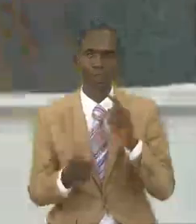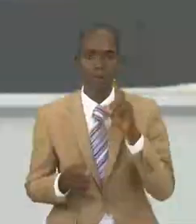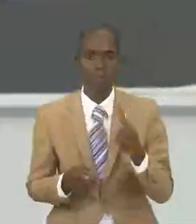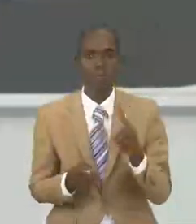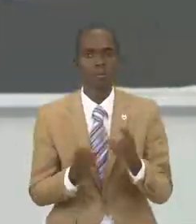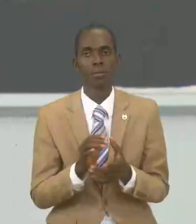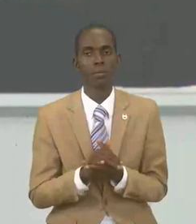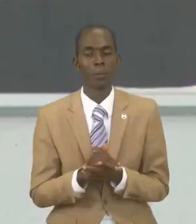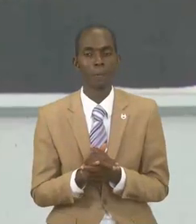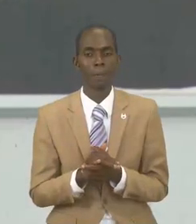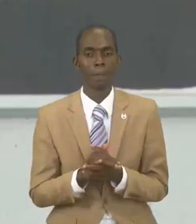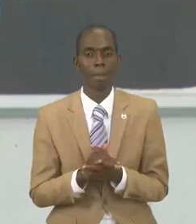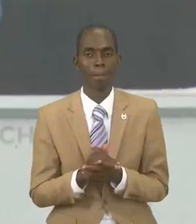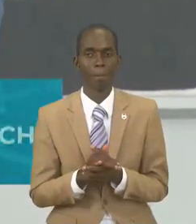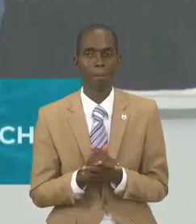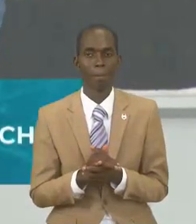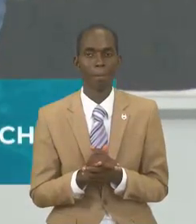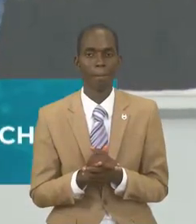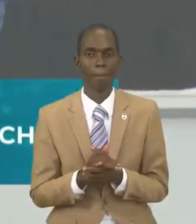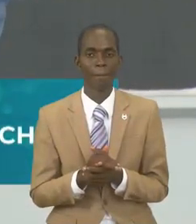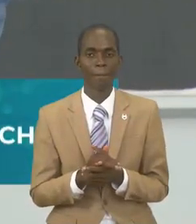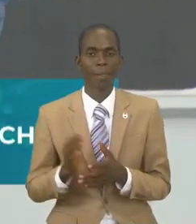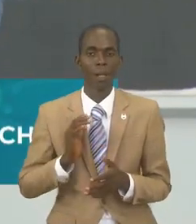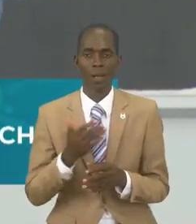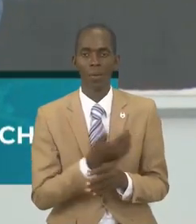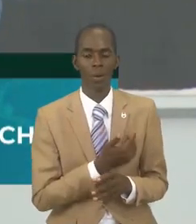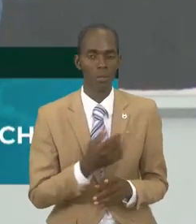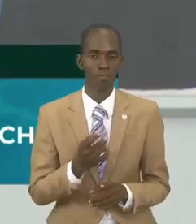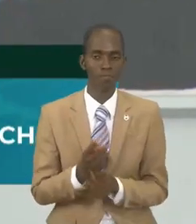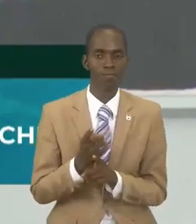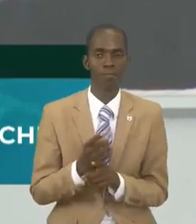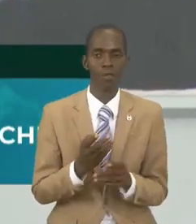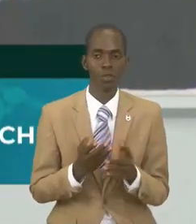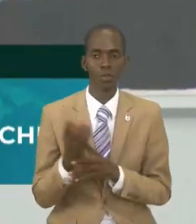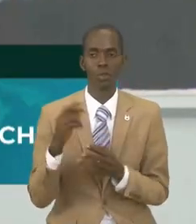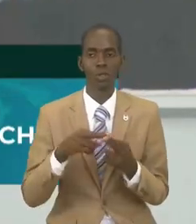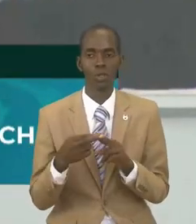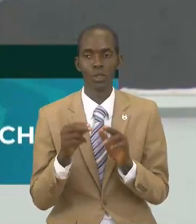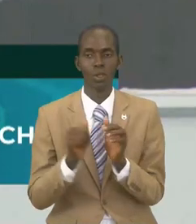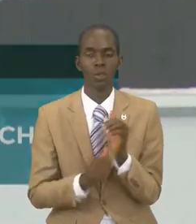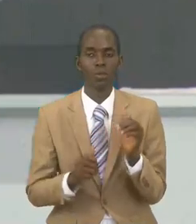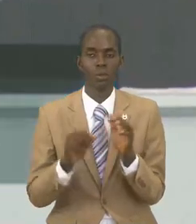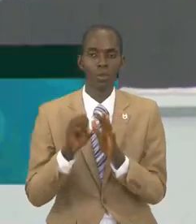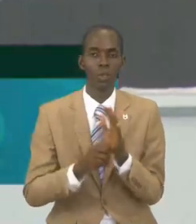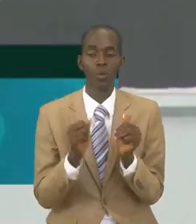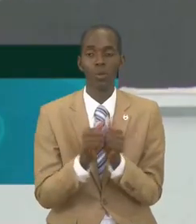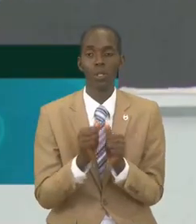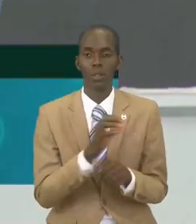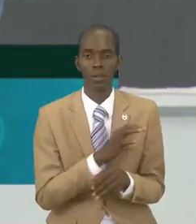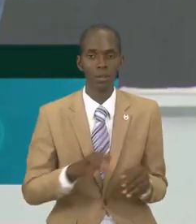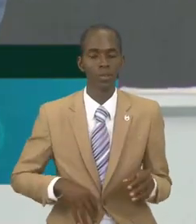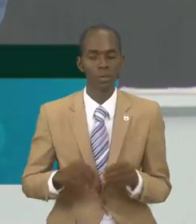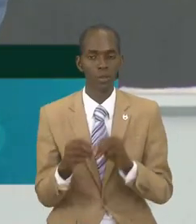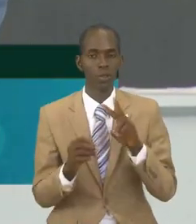notre droit à travers la relation avec Christ. Deux, l'enlèvement